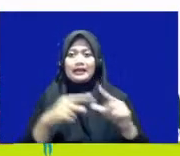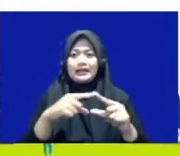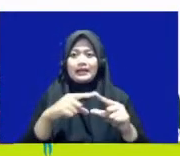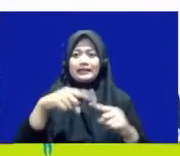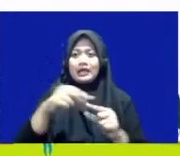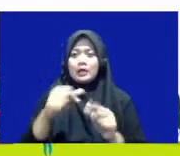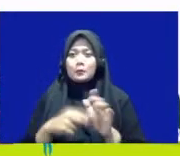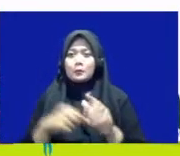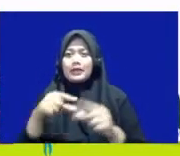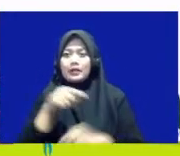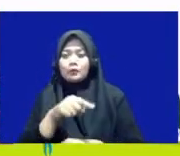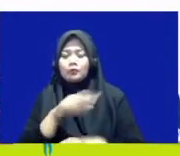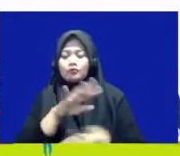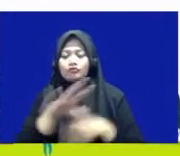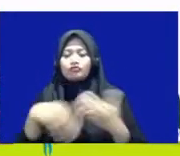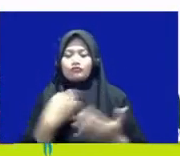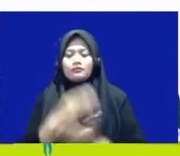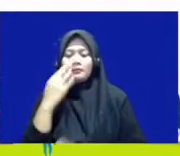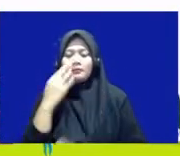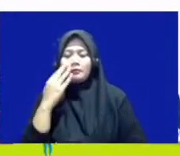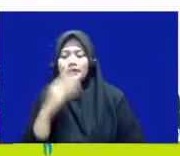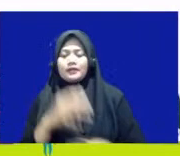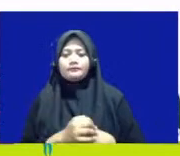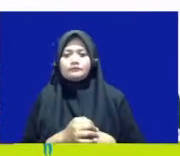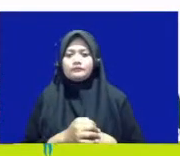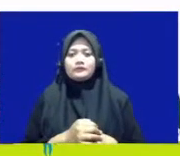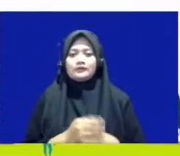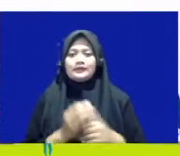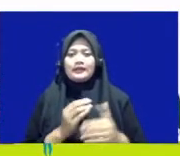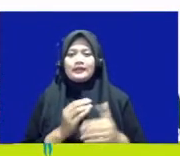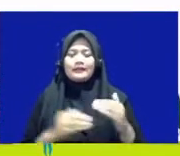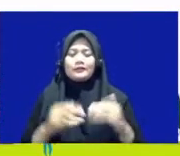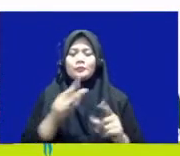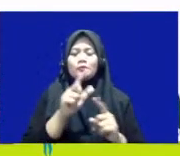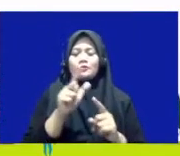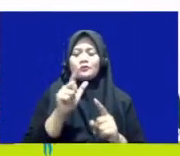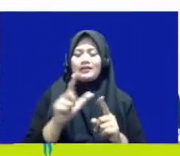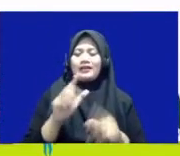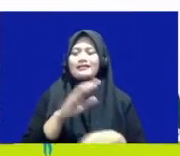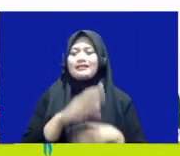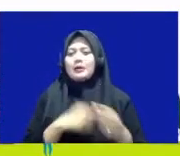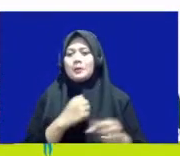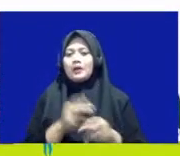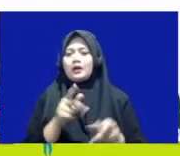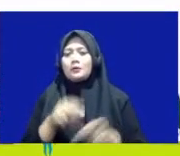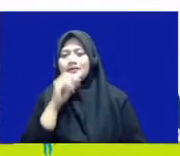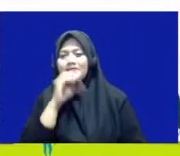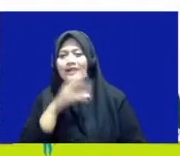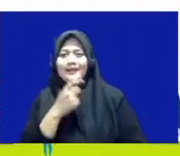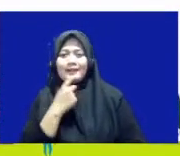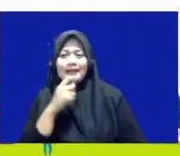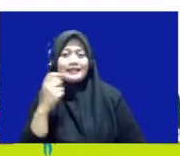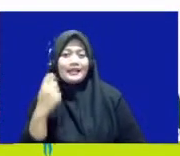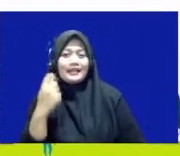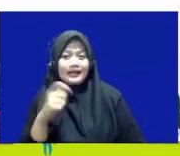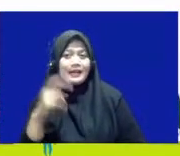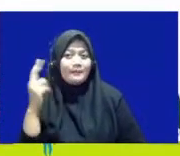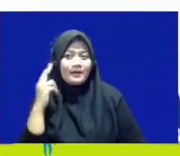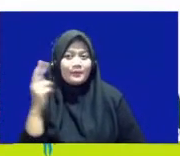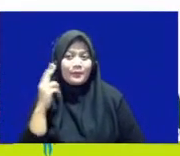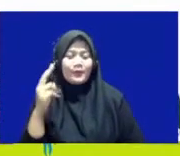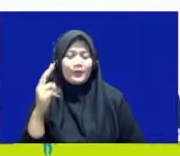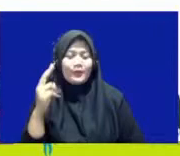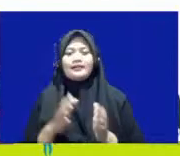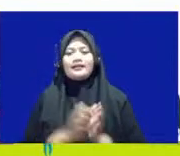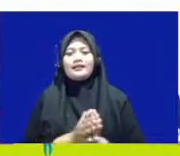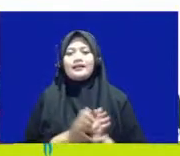bawah 48, di atas 17 tahun semua. Jadi kita melaksanakan itu, kalau berbicara Tagana, ya berbicara perempuan, dan berbicara juga